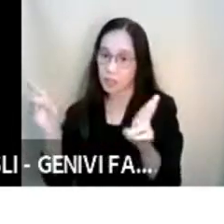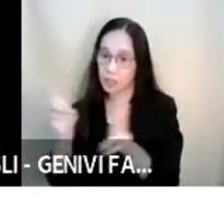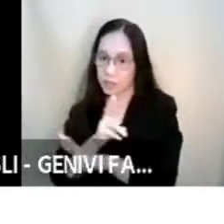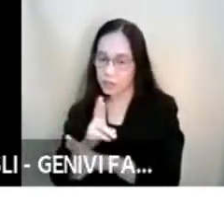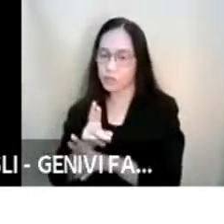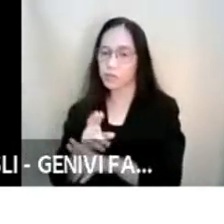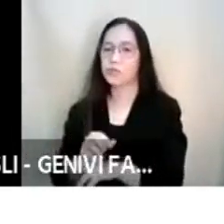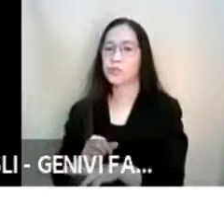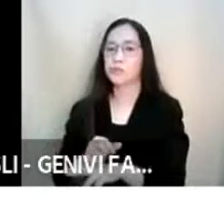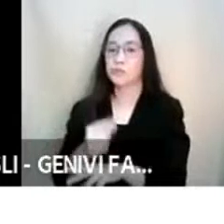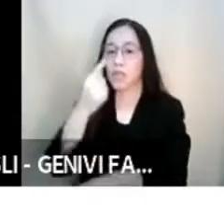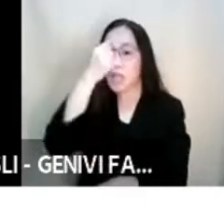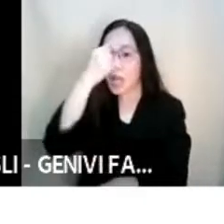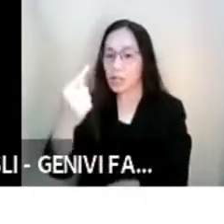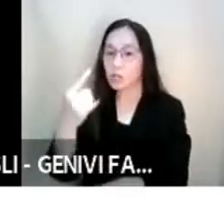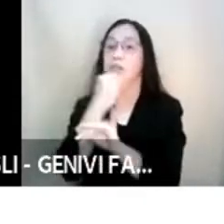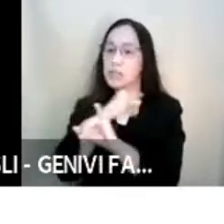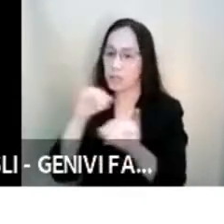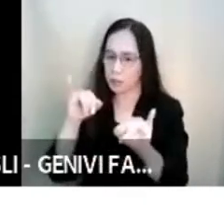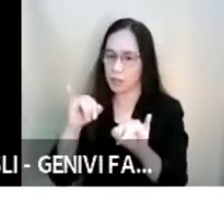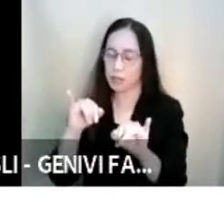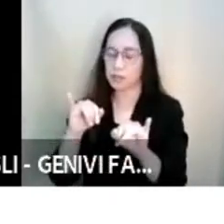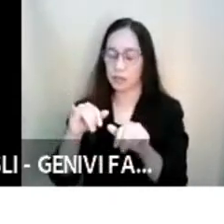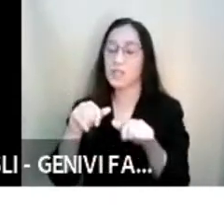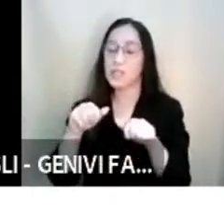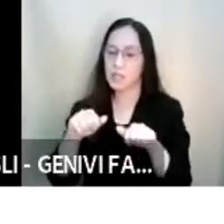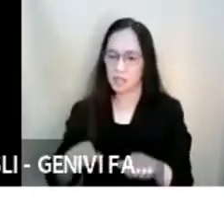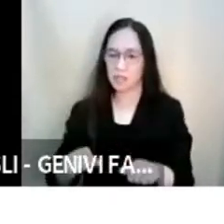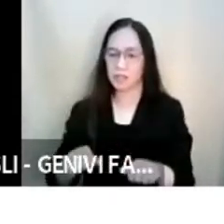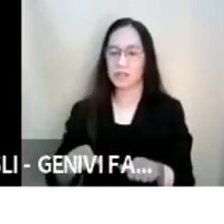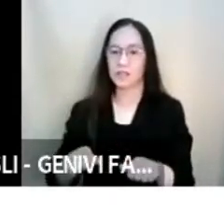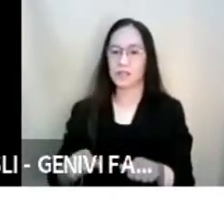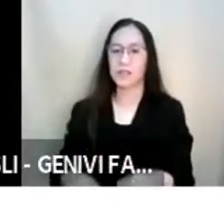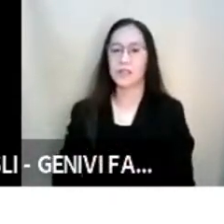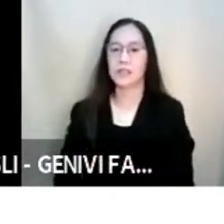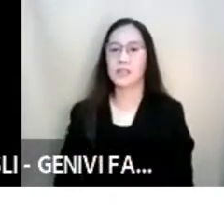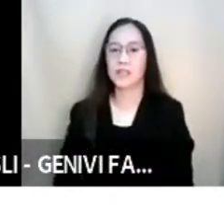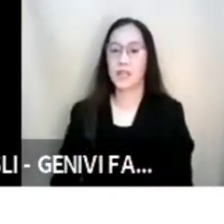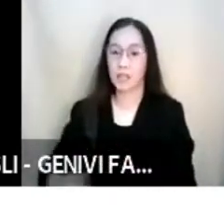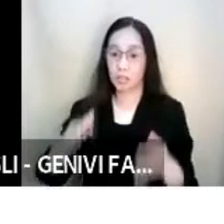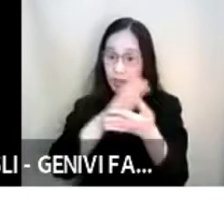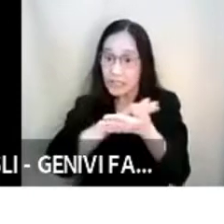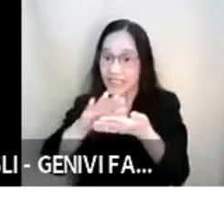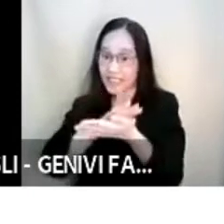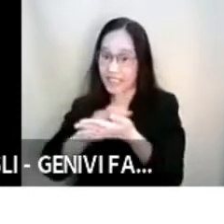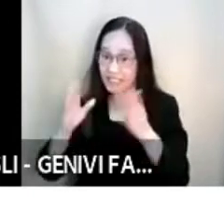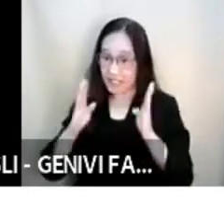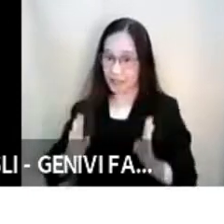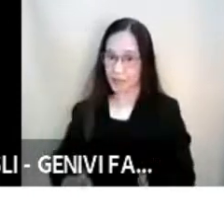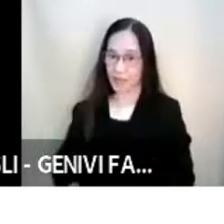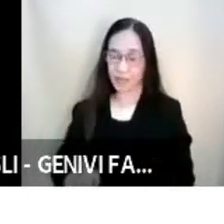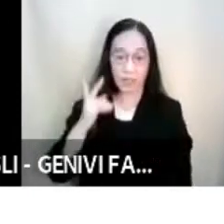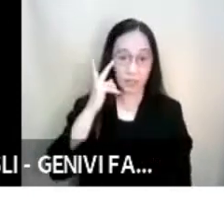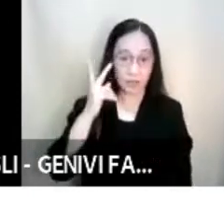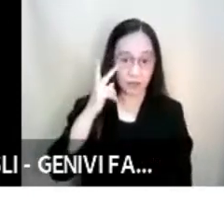do it on his own and independently? So grooming and hygiene are things that we need to look at as our